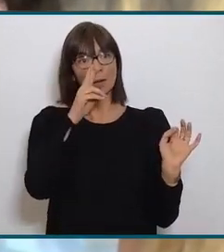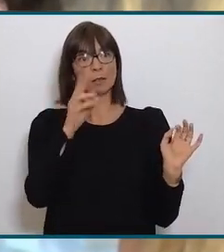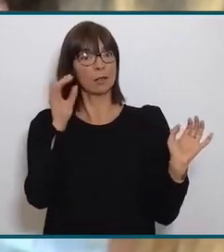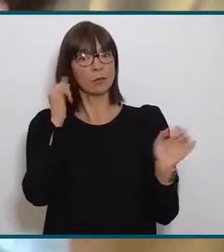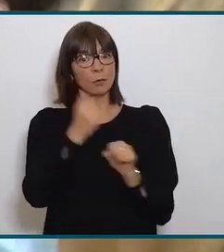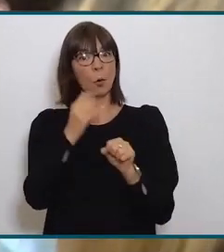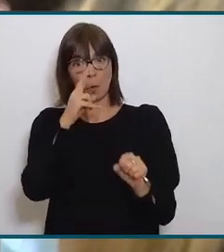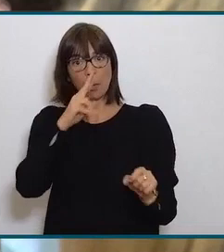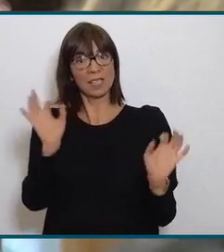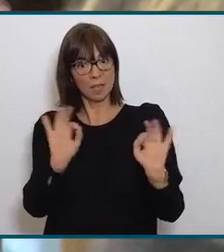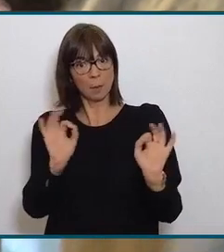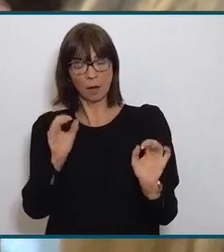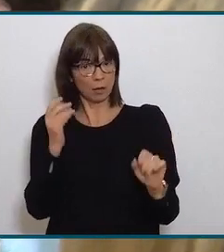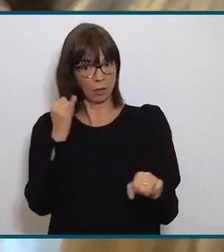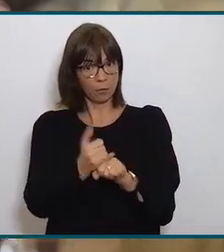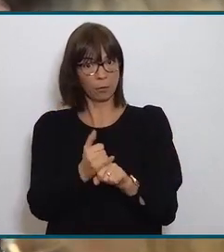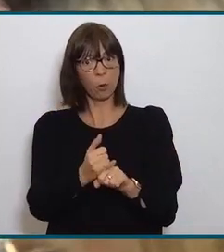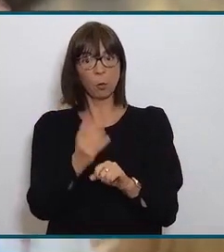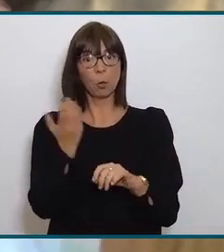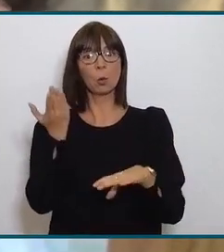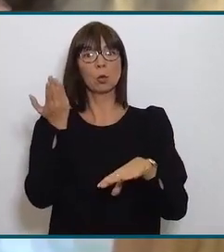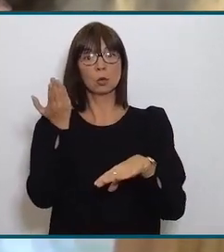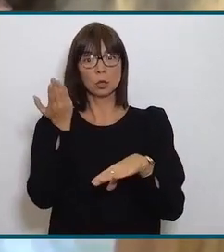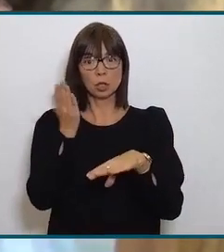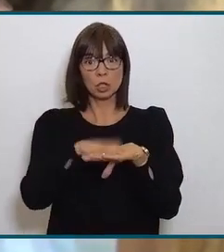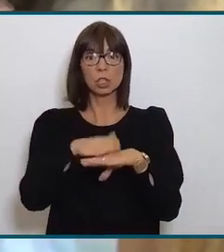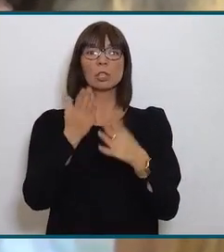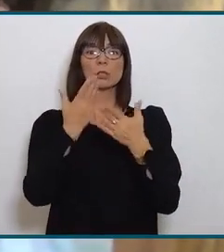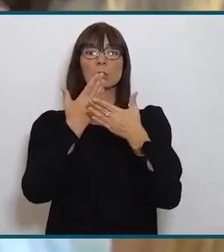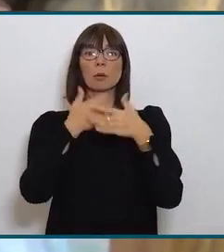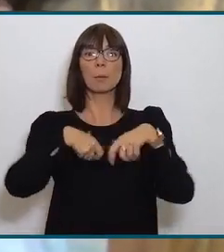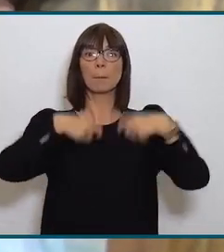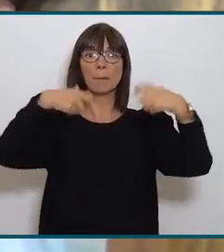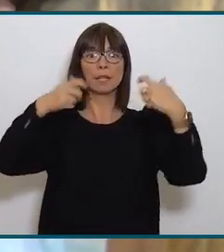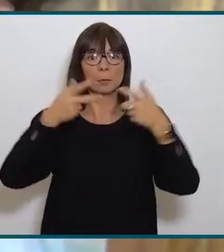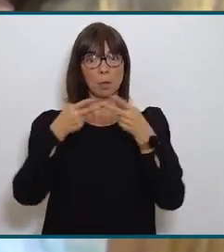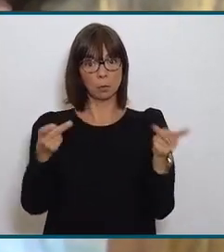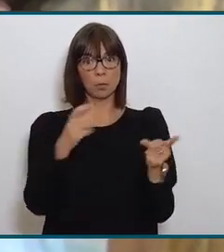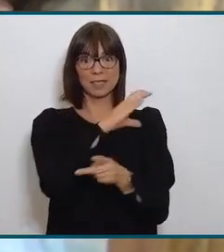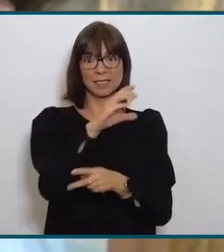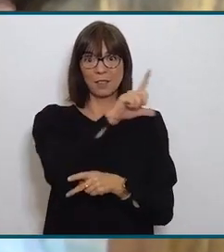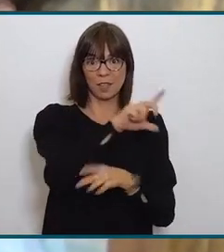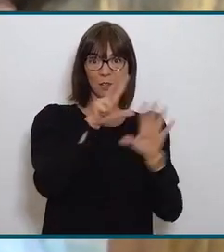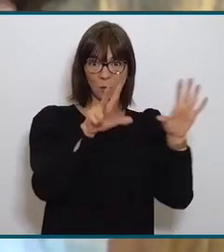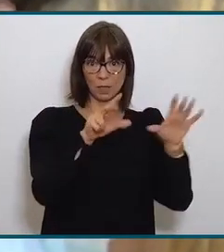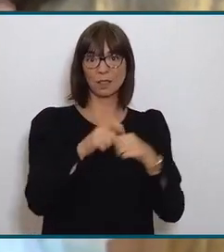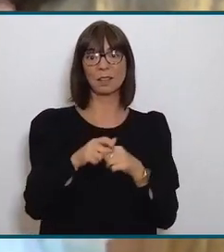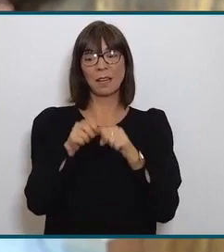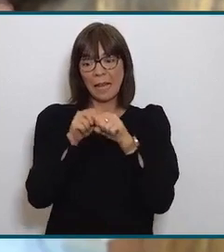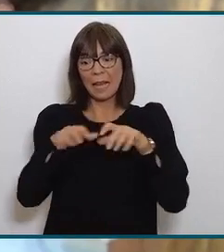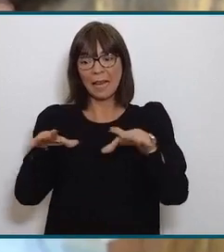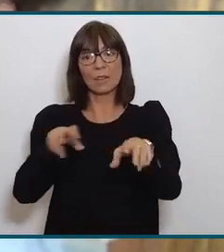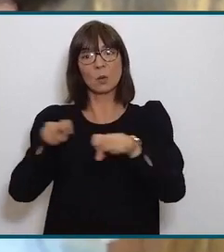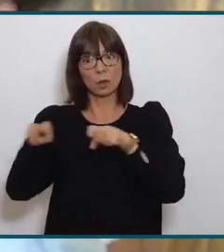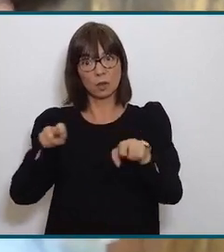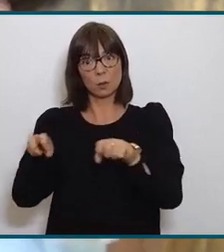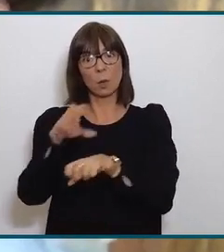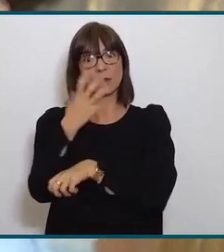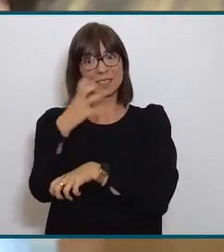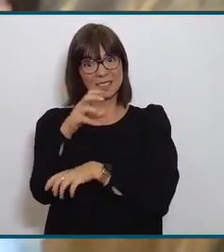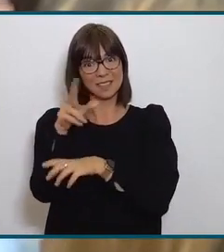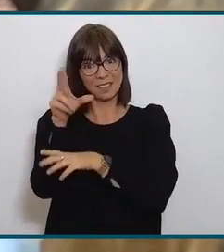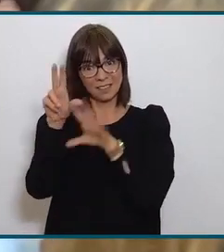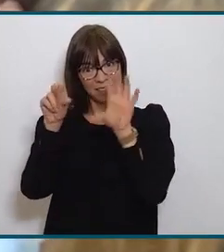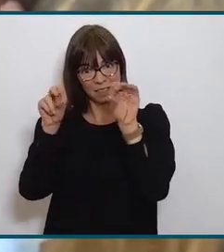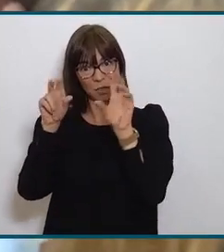a actuellement 128 sur les bâtiments publics et 580 sur le réseau de transport en commun. Pour la ville de Brest, c'est environ 10 équipements à